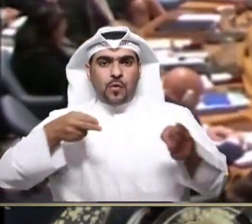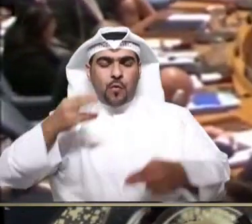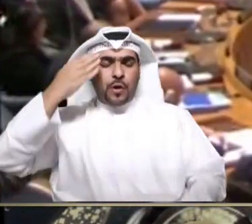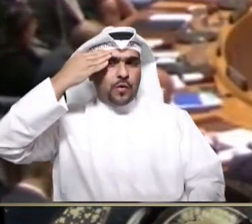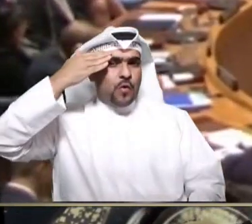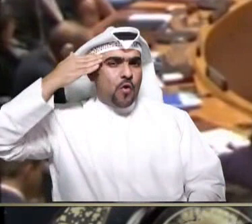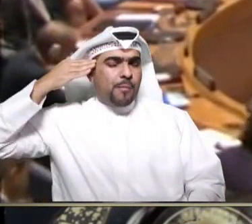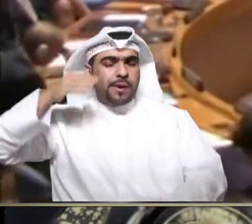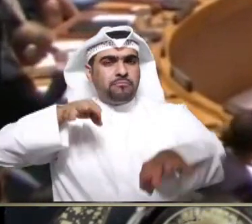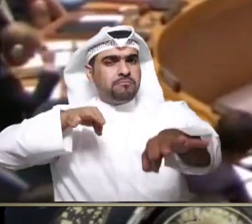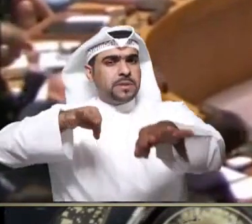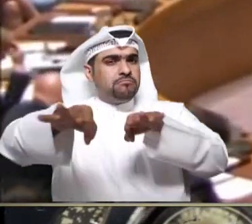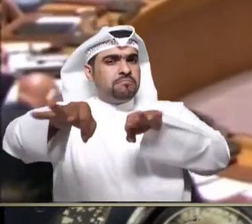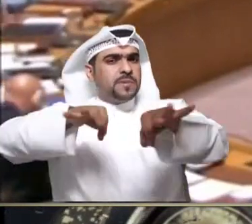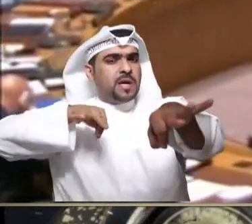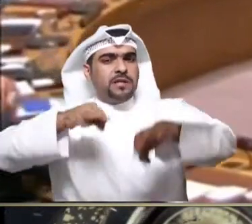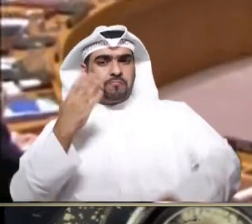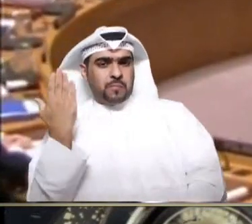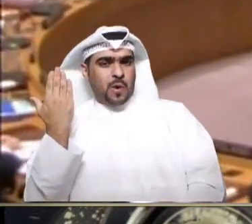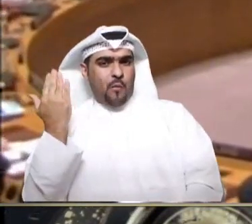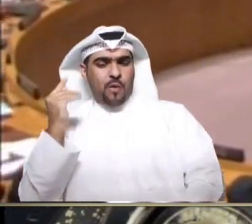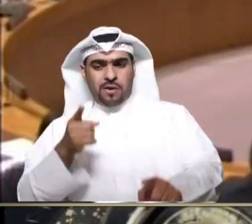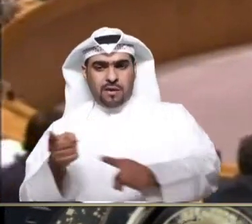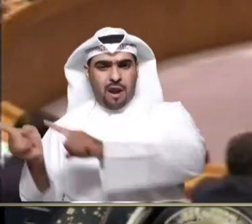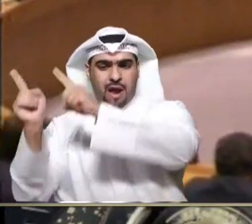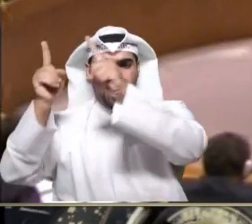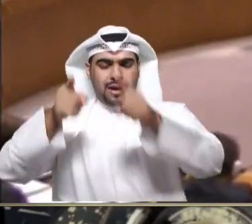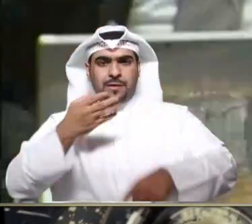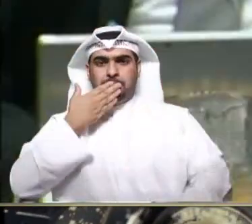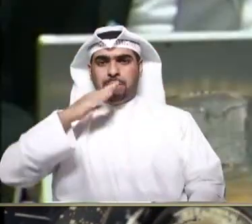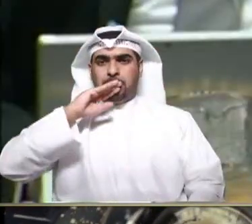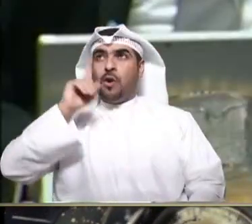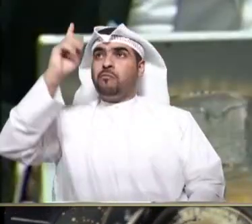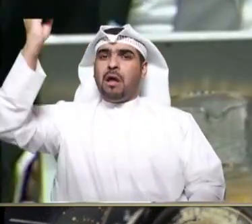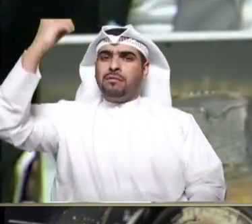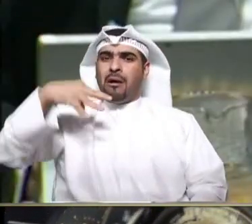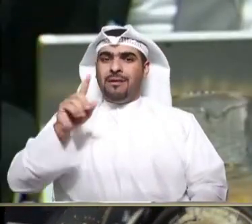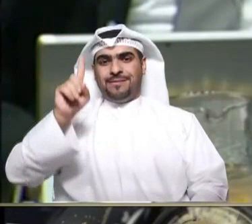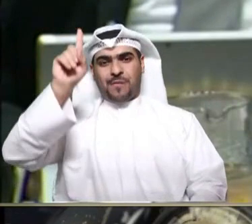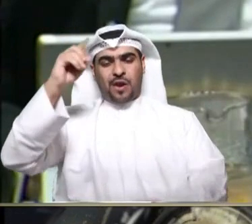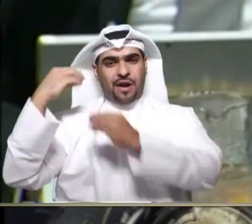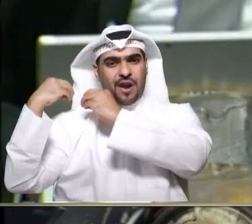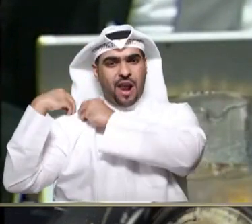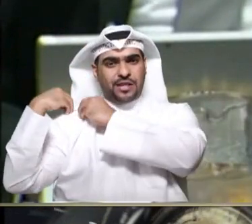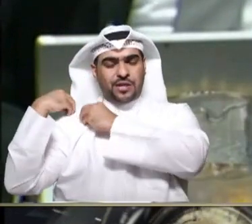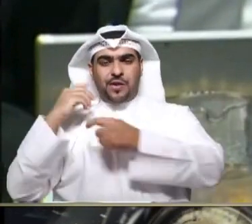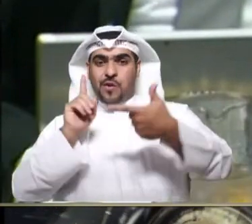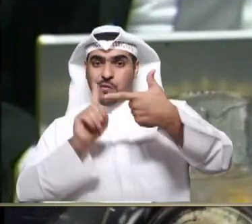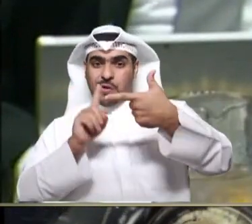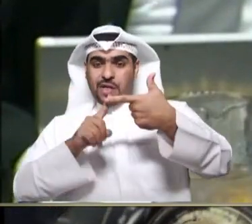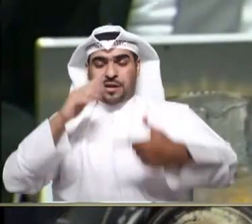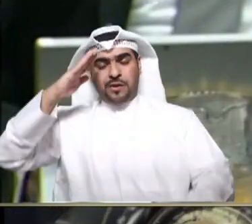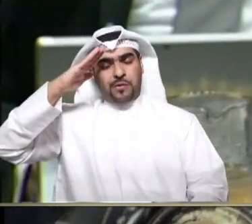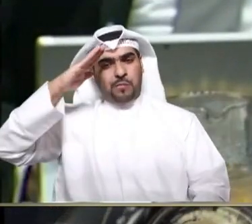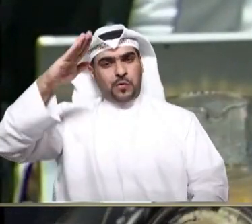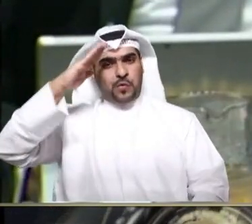نجني ثمارها في السنوات الأخيرة هي بفضل من الله سبحانه وتعالى، ومن ثم المبادرات السامية والسياسة